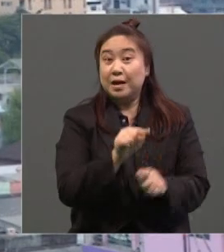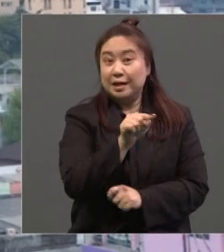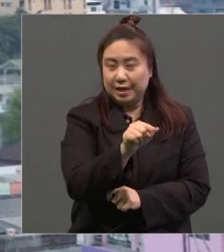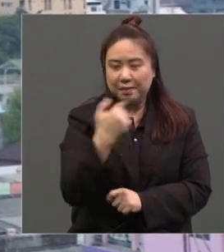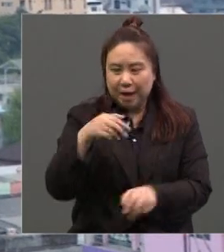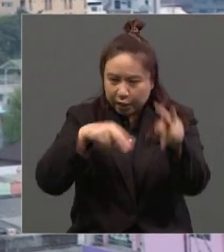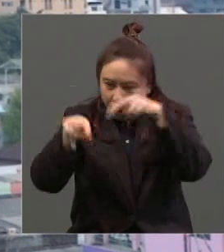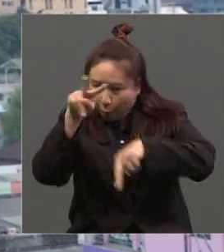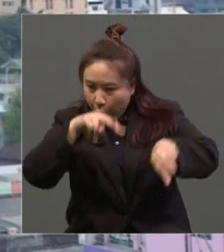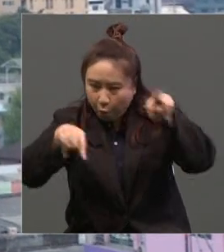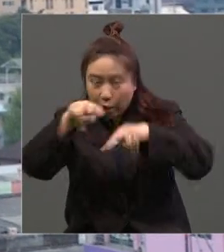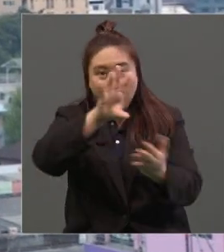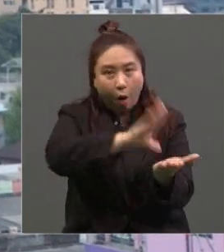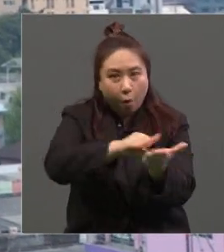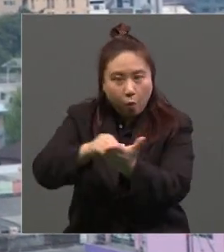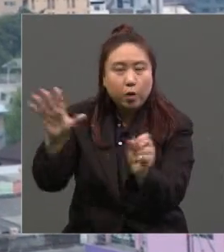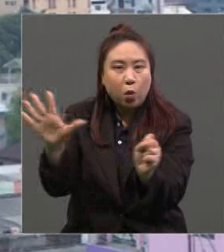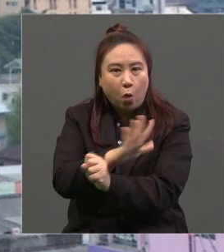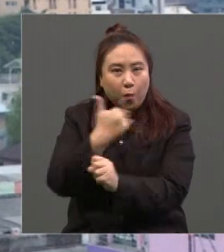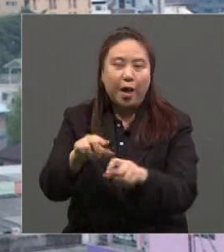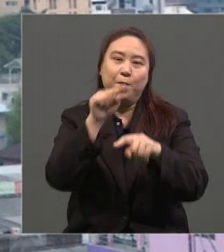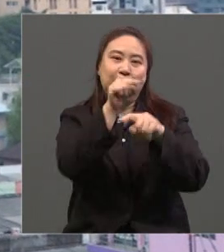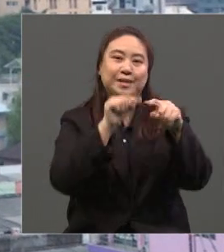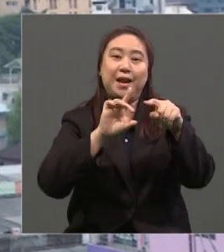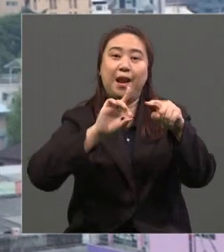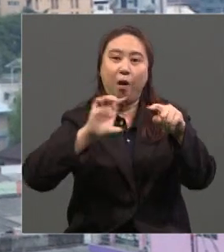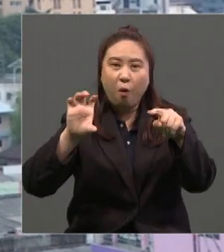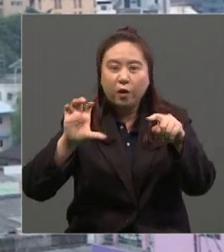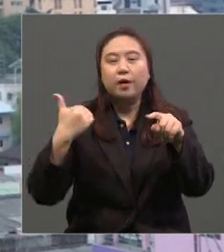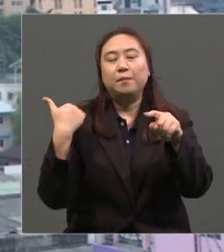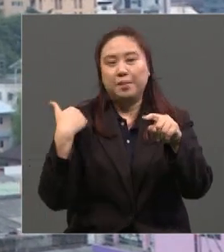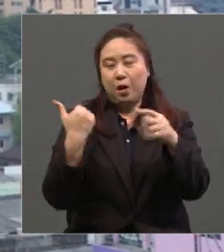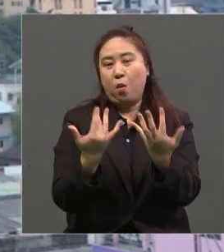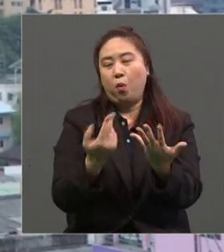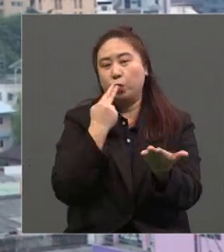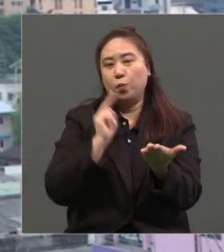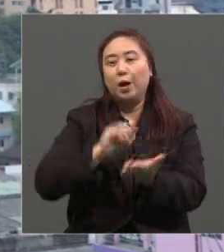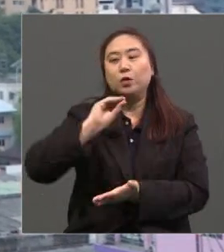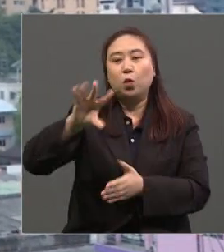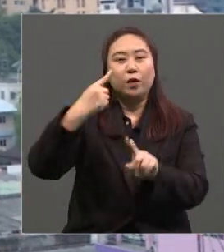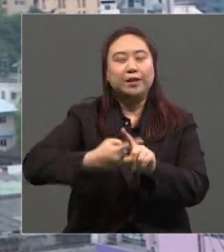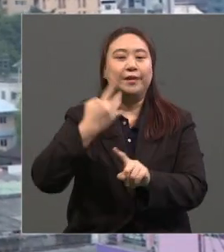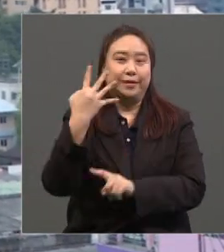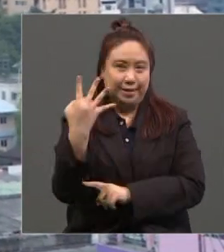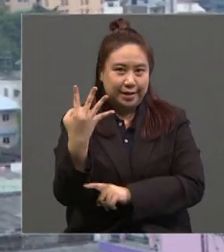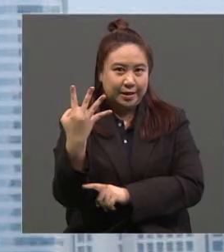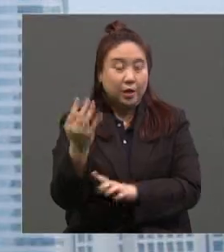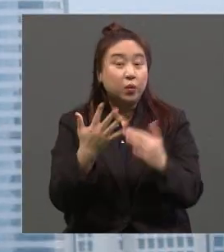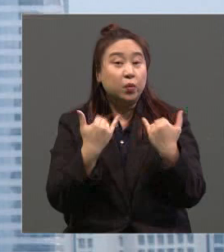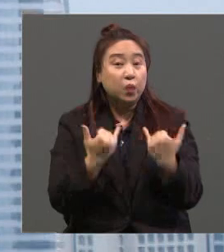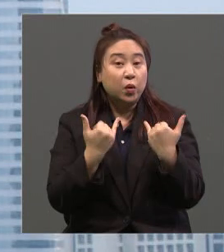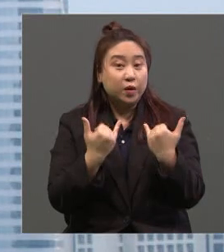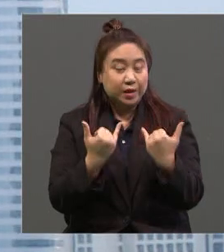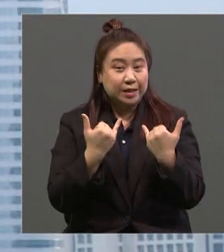ได้มีการสำรวจเก็บข้อมูลครบทั้งหมดแล้ว 100% โดยจะมีการออกใบแจ้งหนี้ในช่วงเดือนเมษายนนี้นะครับซึ่งขณะนี้นะ